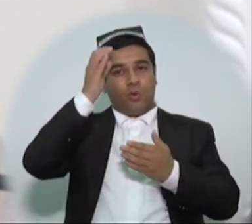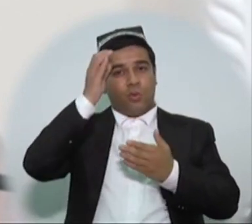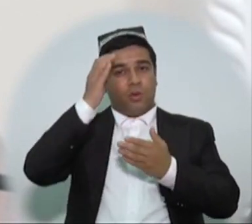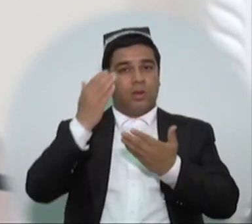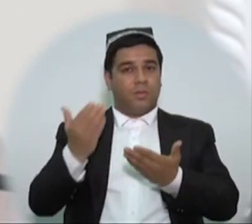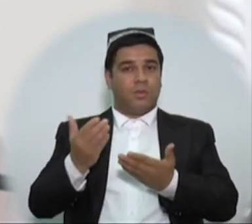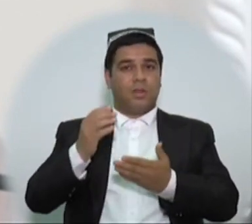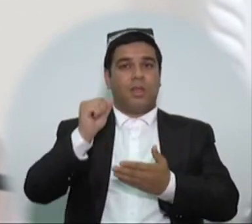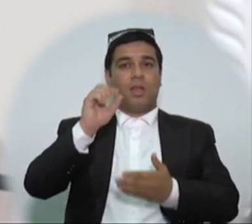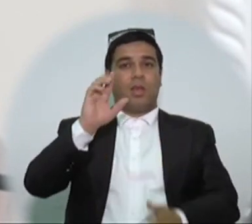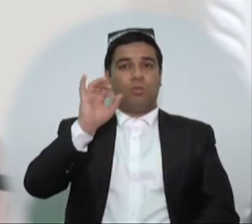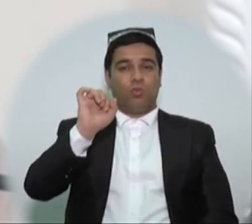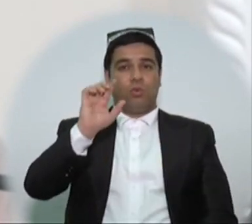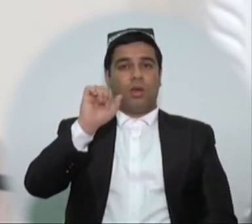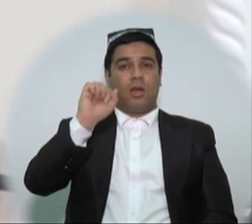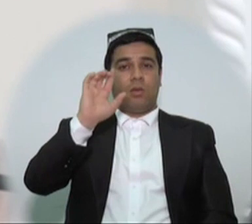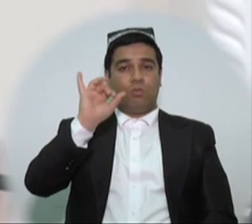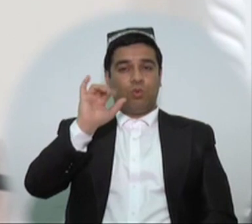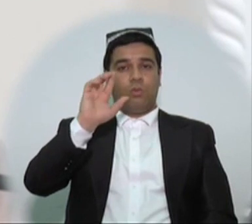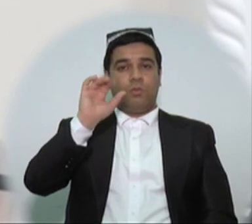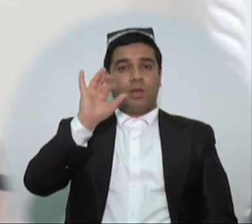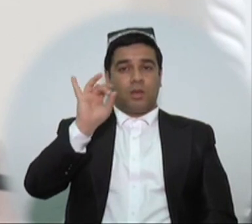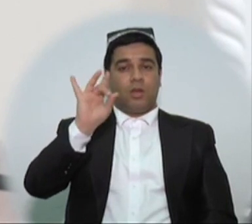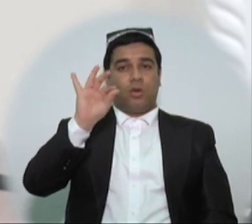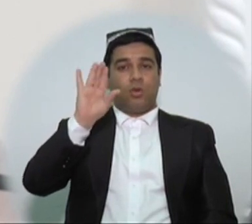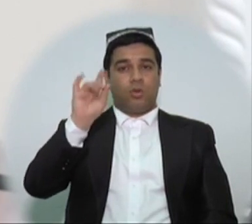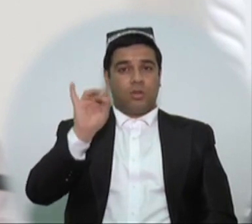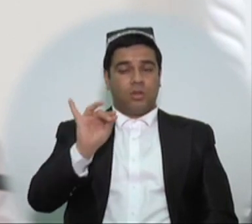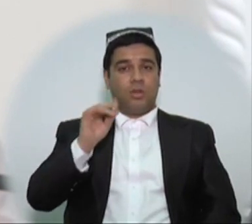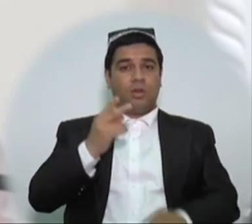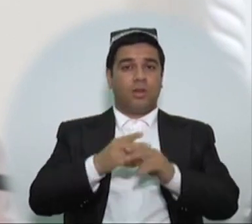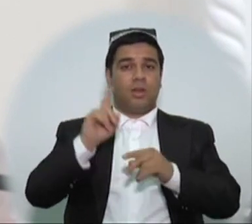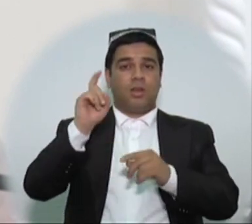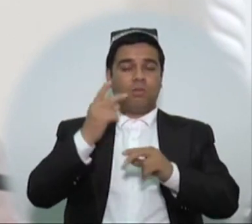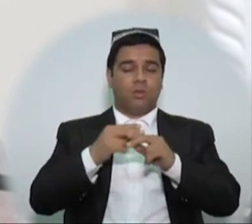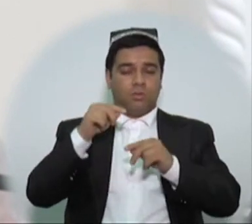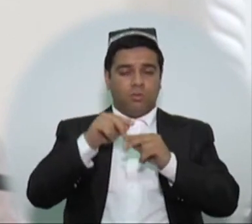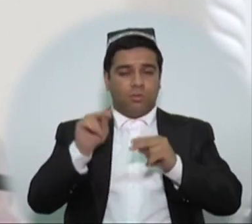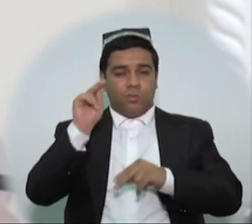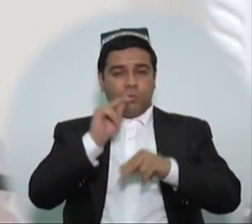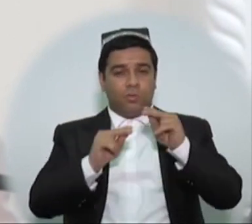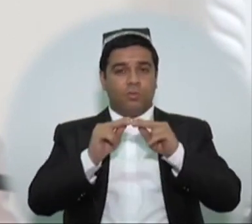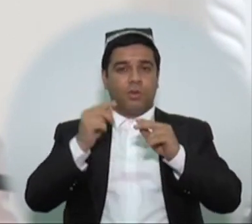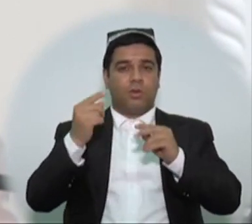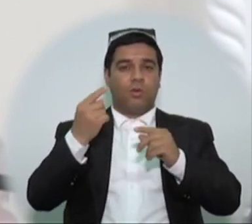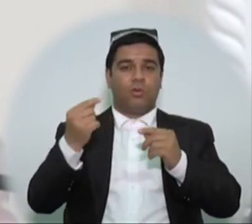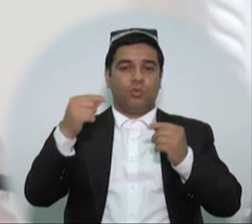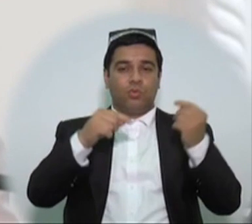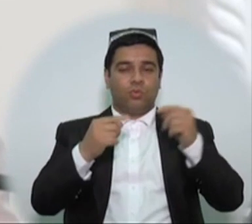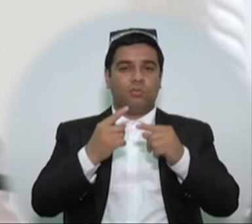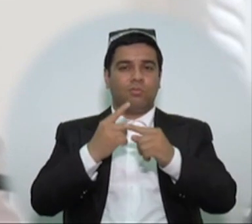ulamolarimiz Abu Bakr Roziy rahmatullohi alayhi boshqalar kimyoviy tajribalar qilib, moddalarni